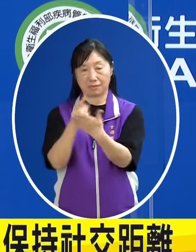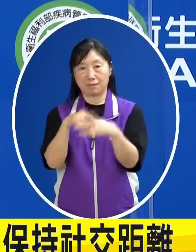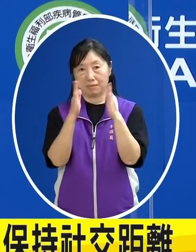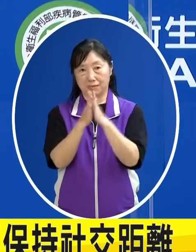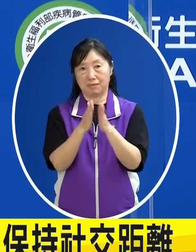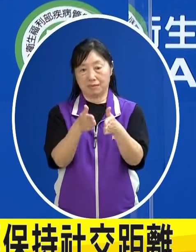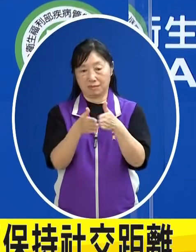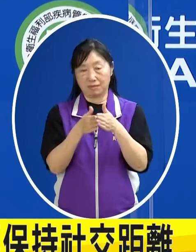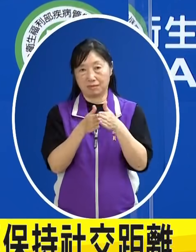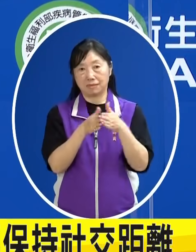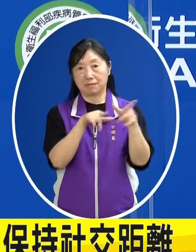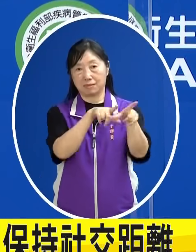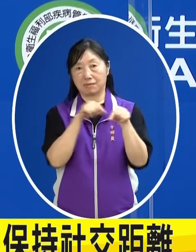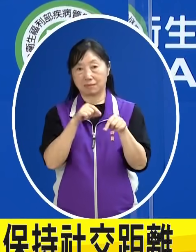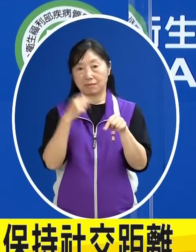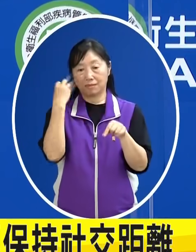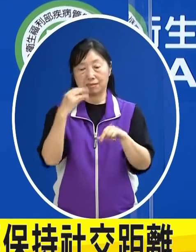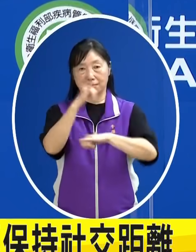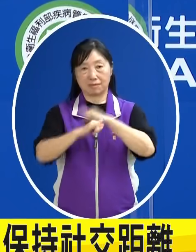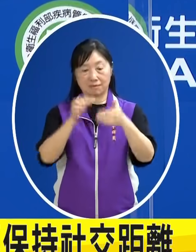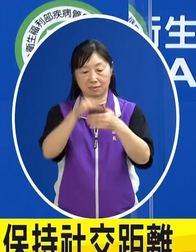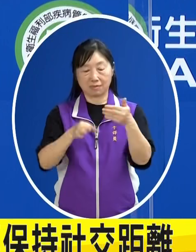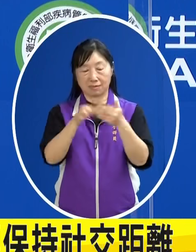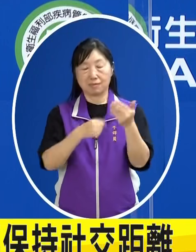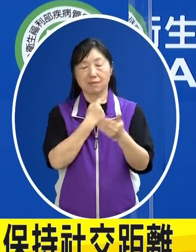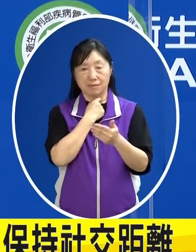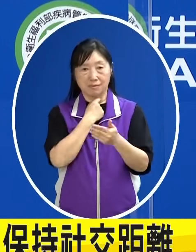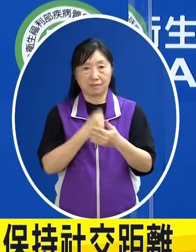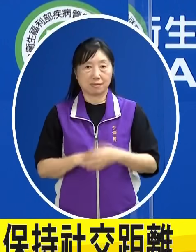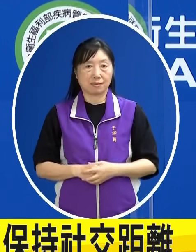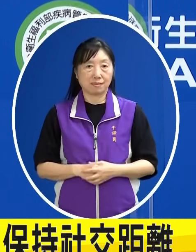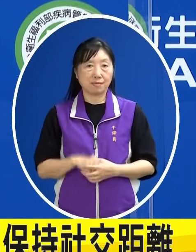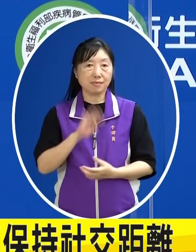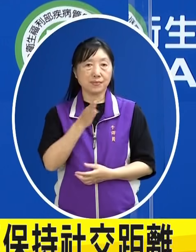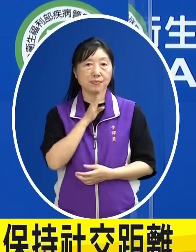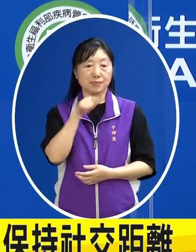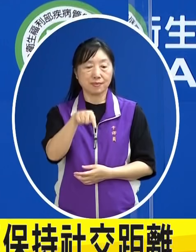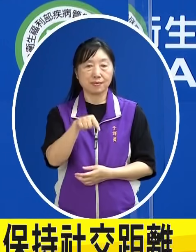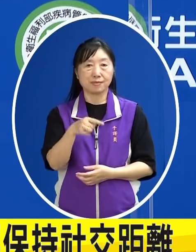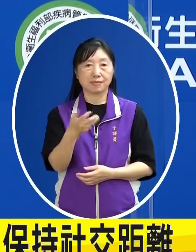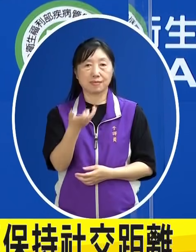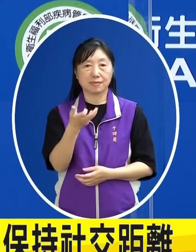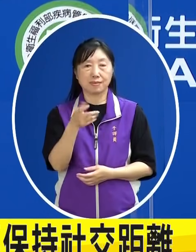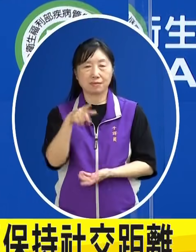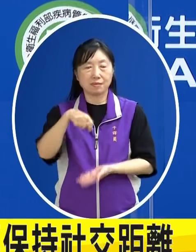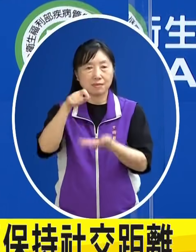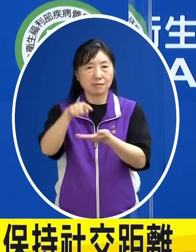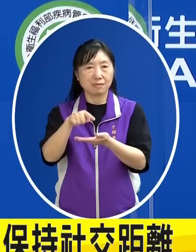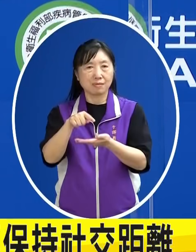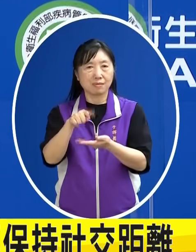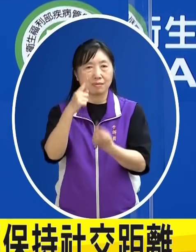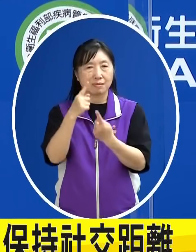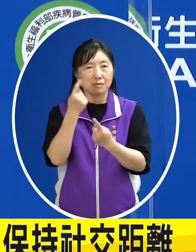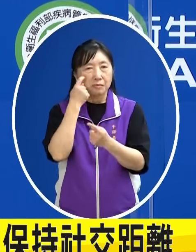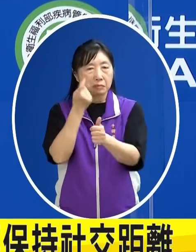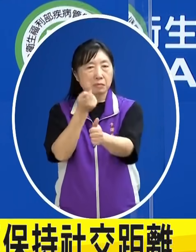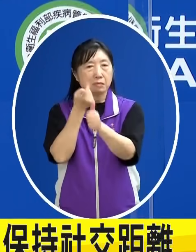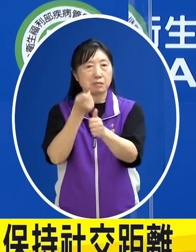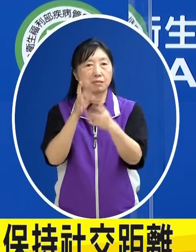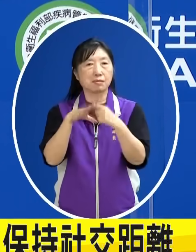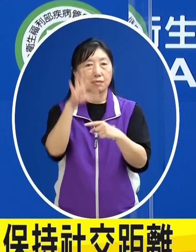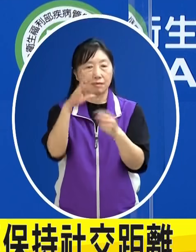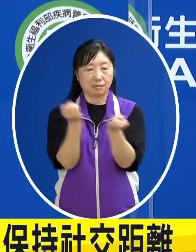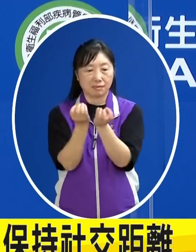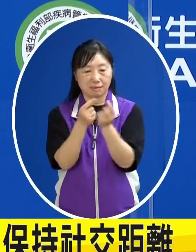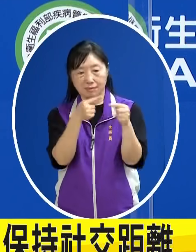到处都是。不过因为好像这个哈这样的一个题目比较特殊，所以也引发了一些争议。那